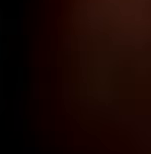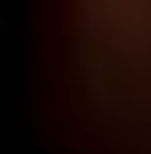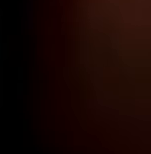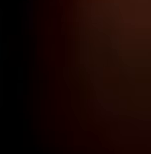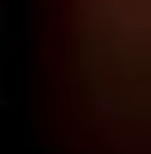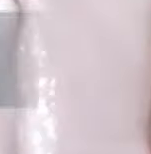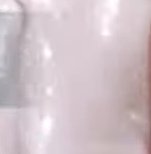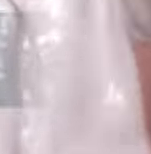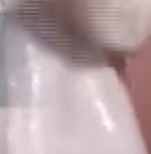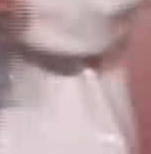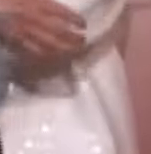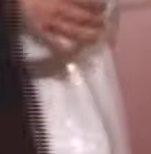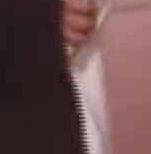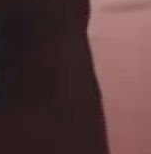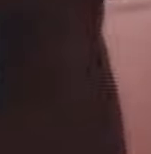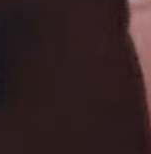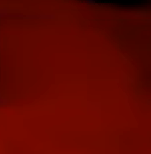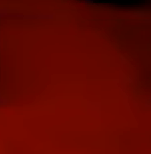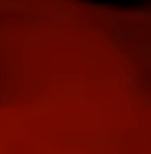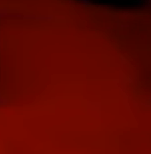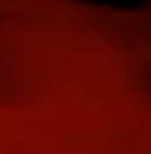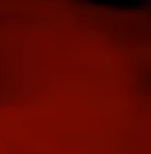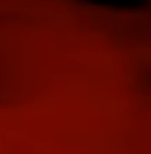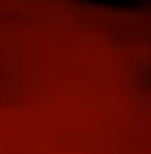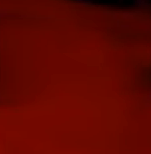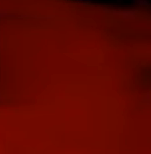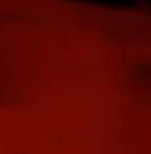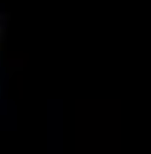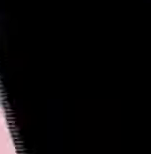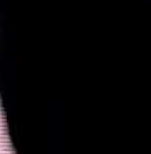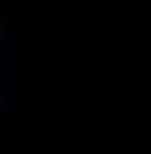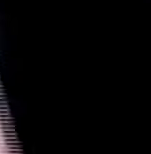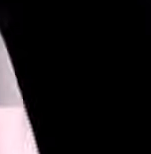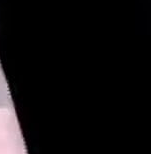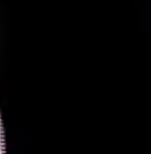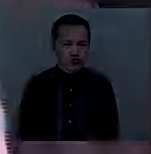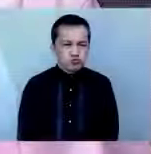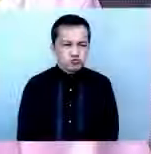lang na 2024 Grammy Awards. Sino-sino kaya?